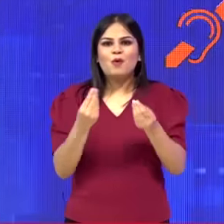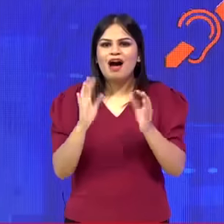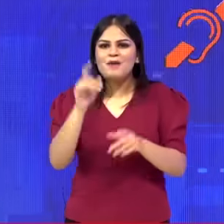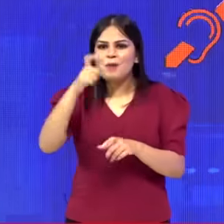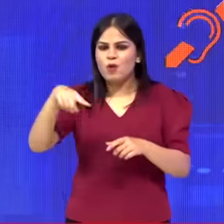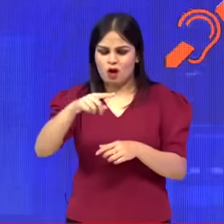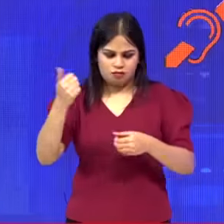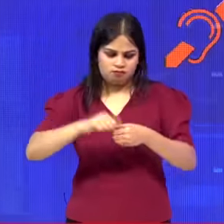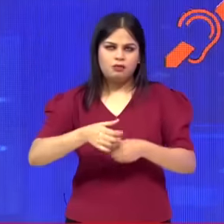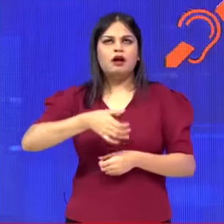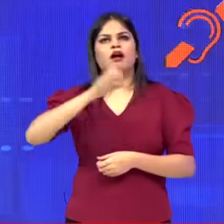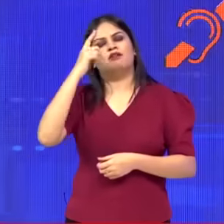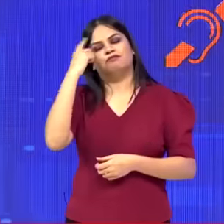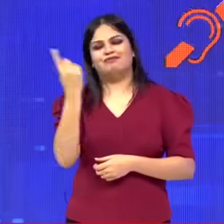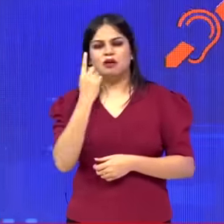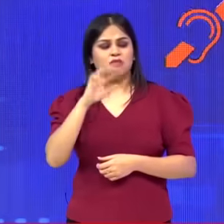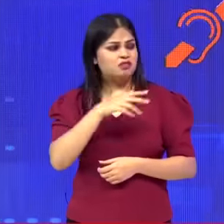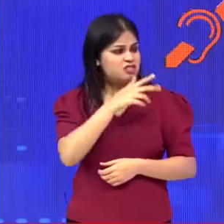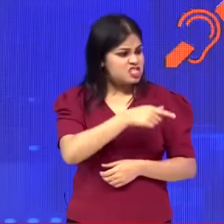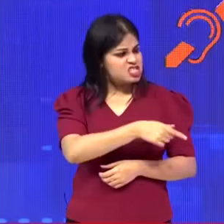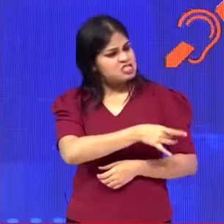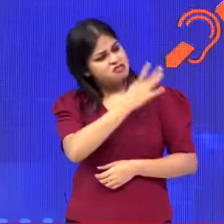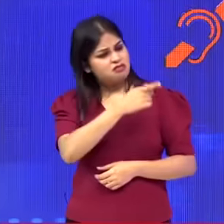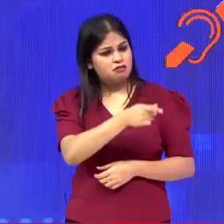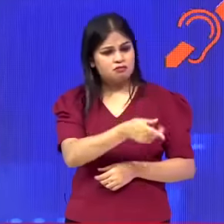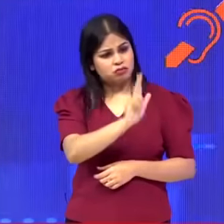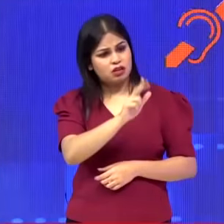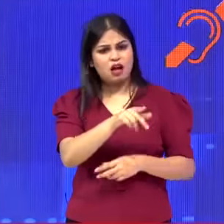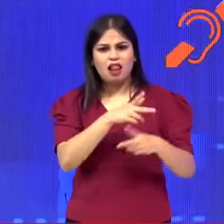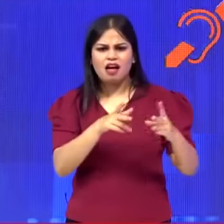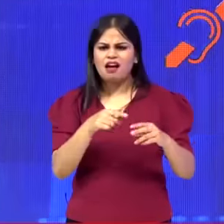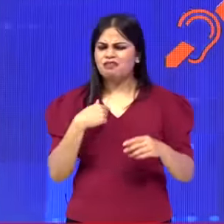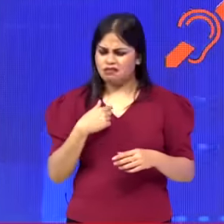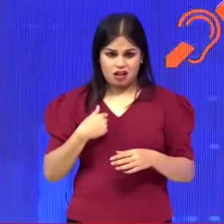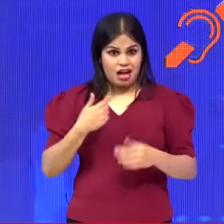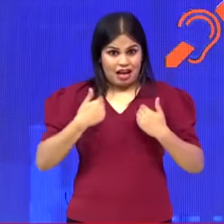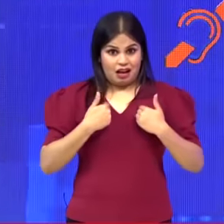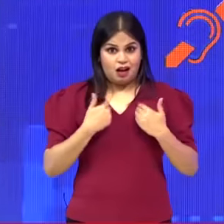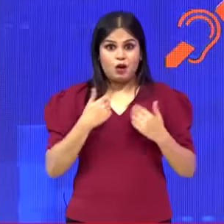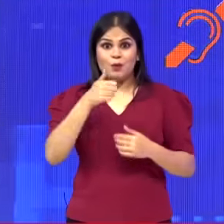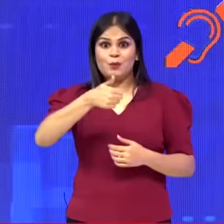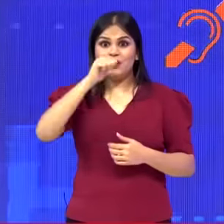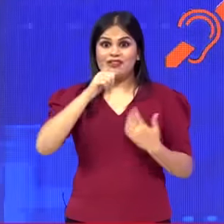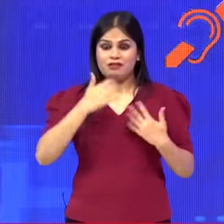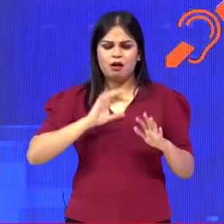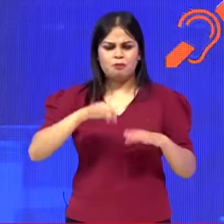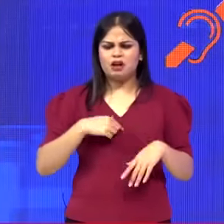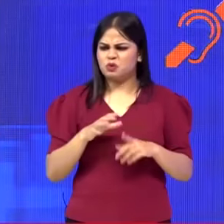कि मैं इसको नहीं छोड़ूंगा. इफ आई हैव अ ड्रिंक आई से लेट गो वेरी गुड.